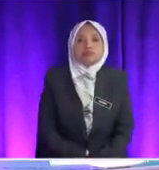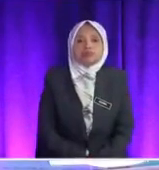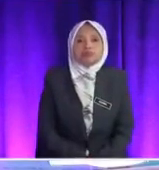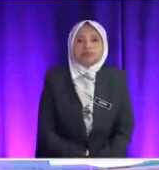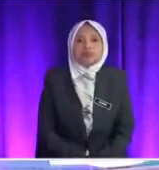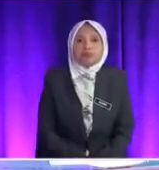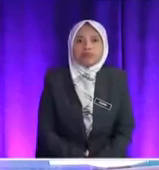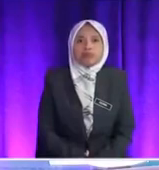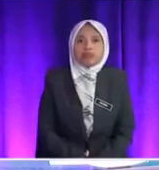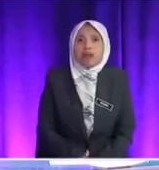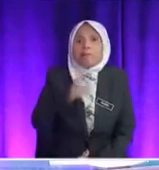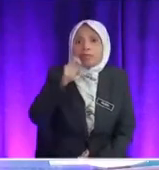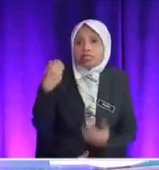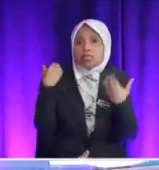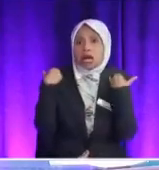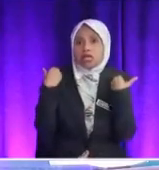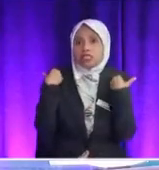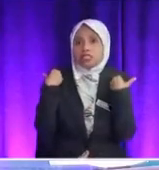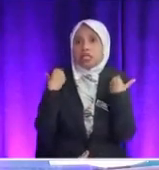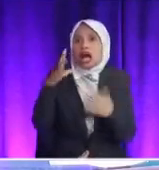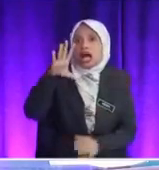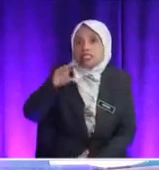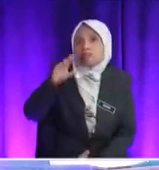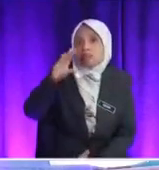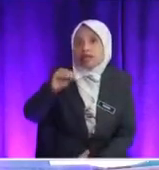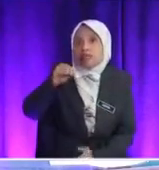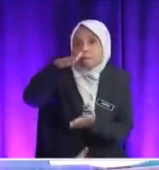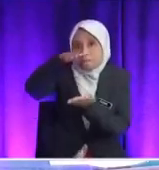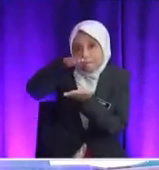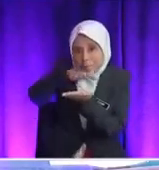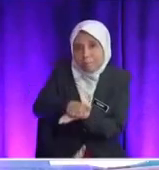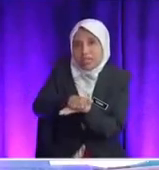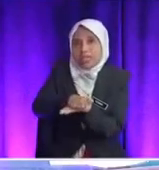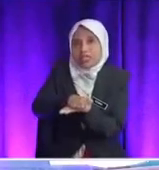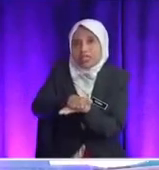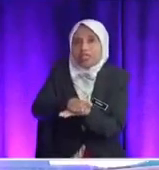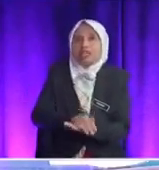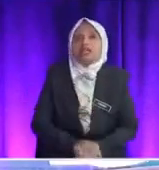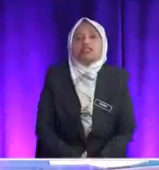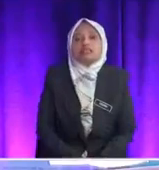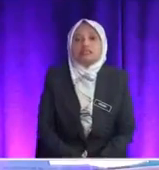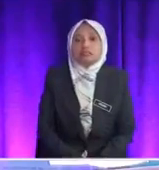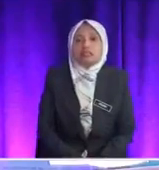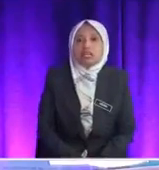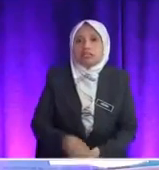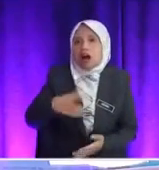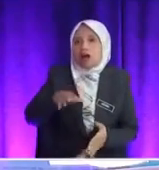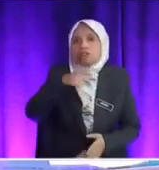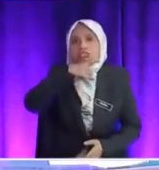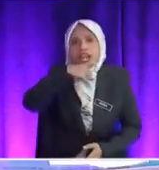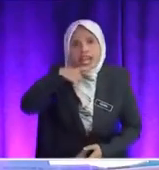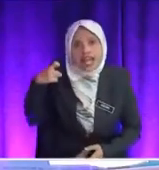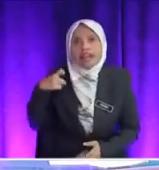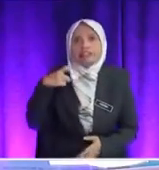ah kita kena ada span pemampat ini untuk kemasan dengan website ayah begitu dah keringkan kita